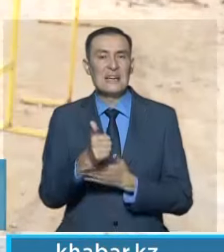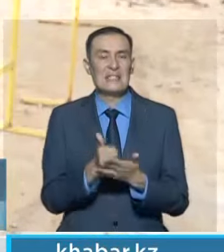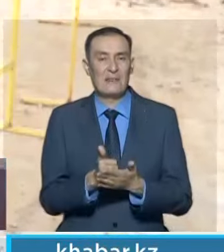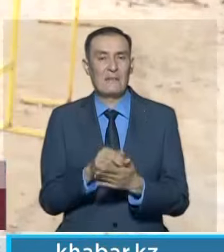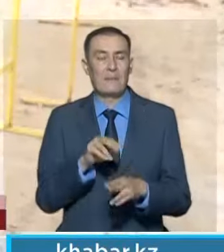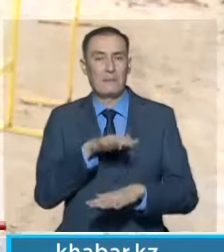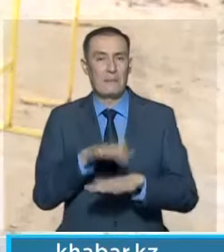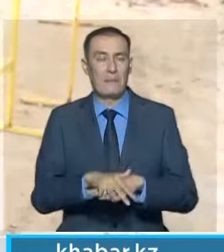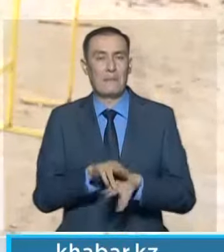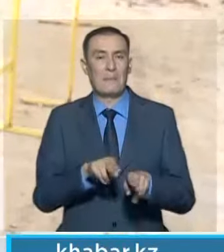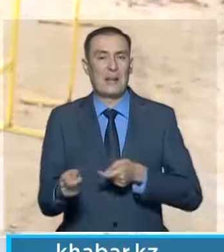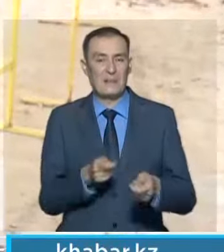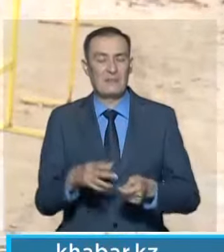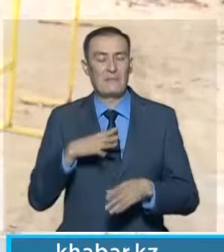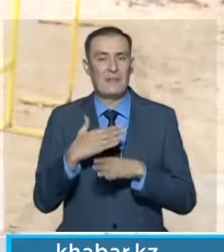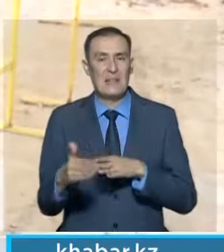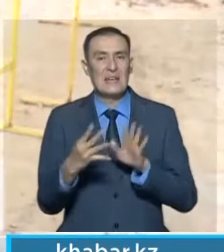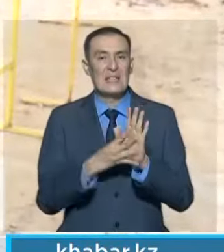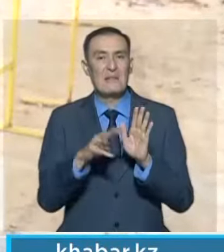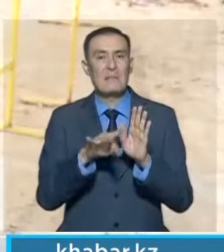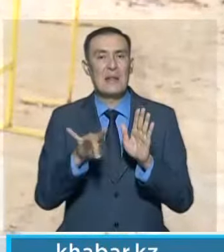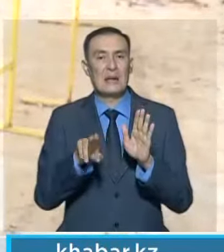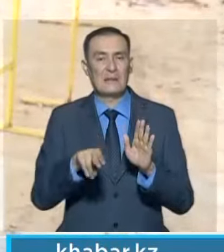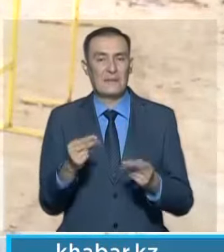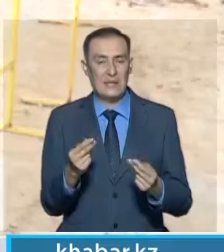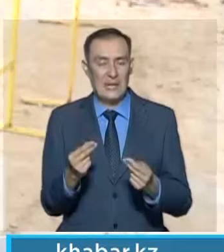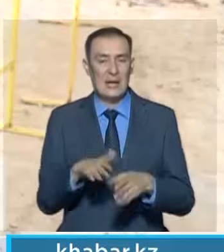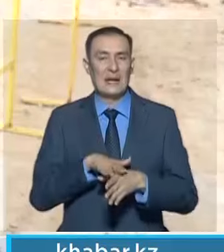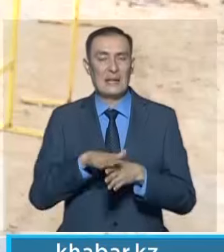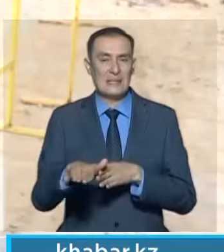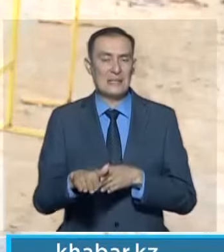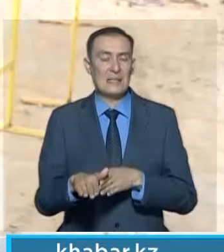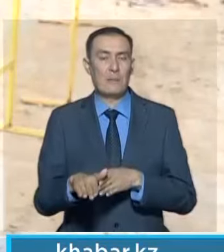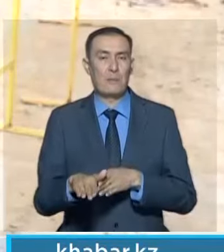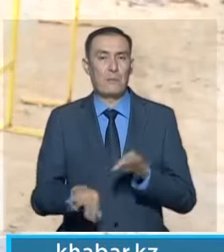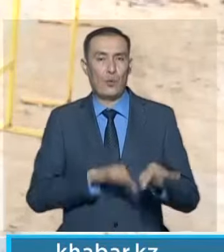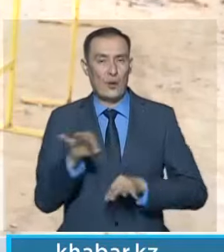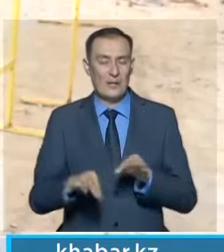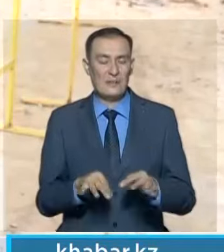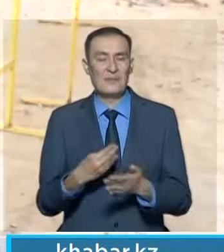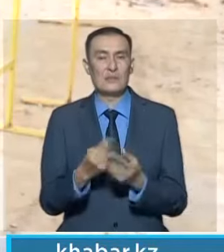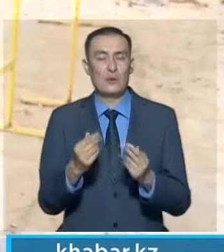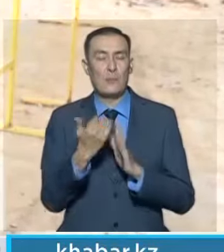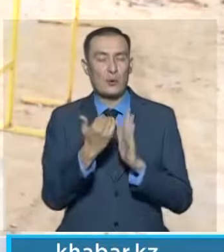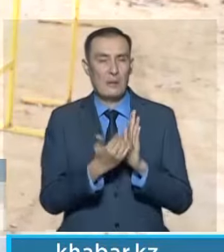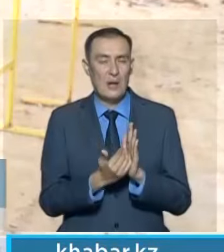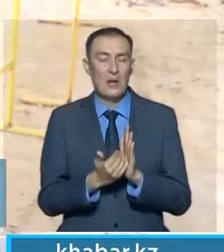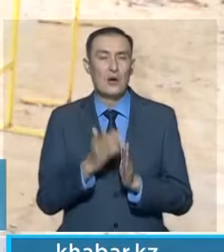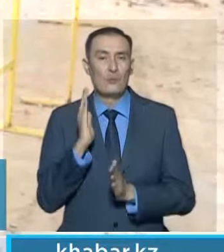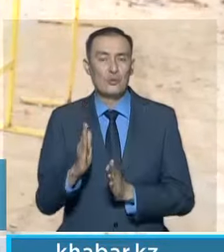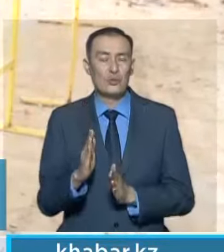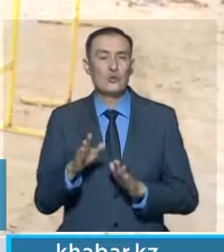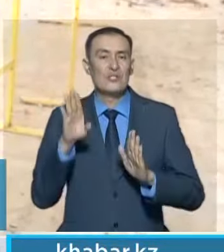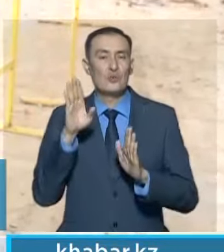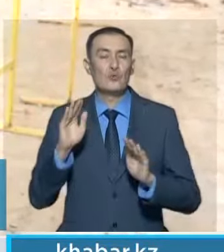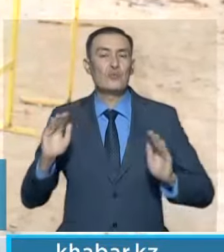правительства Республики Казахстан выделено 9 миллиардов тенге. Реализация проекта с учетом инвестиционных программ повлияет на